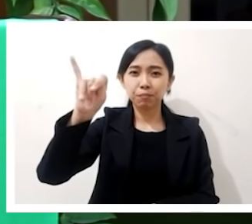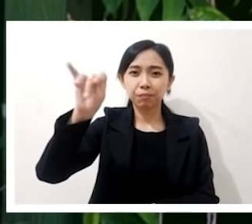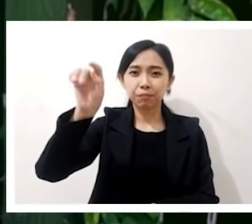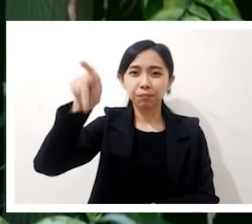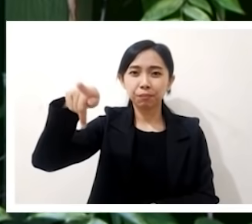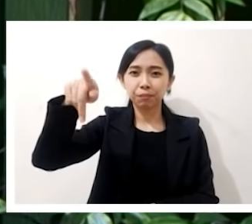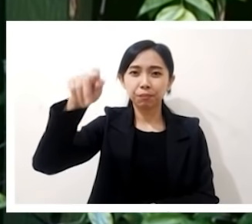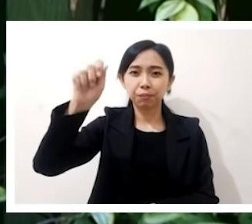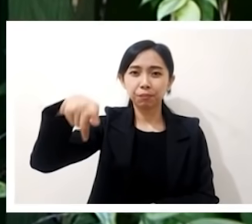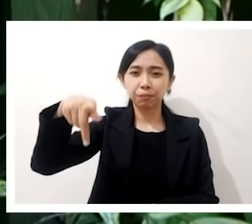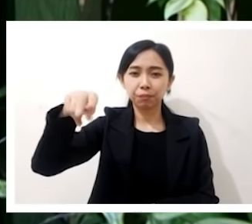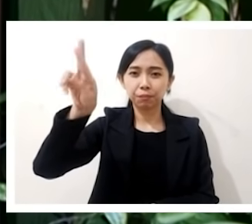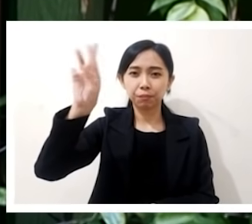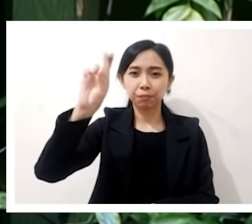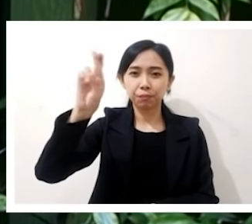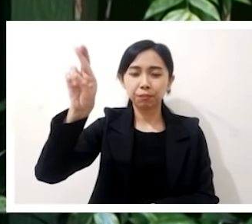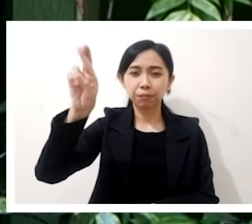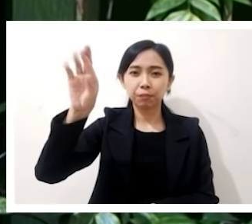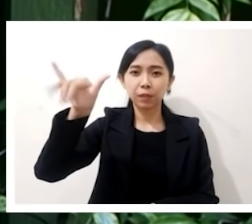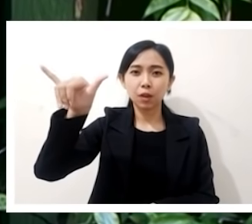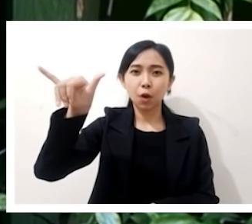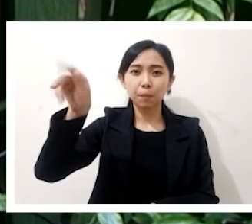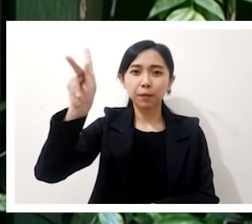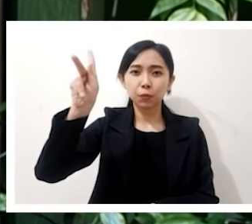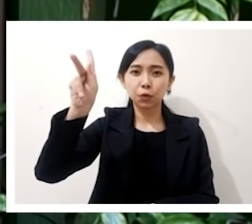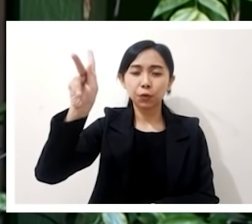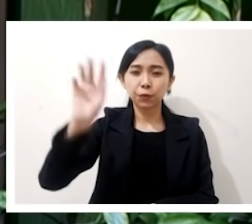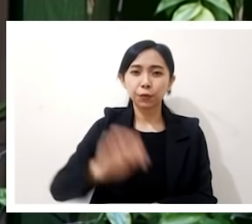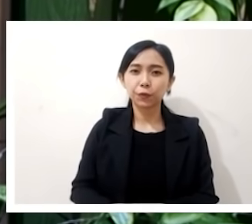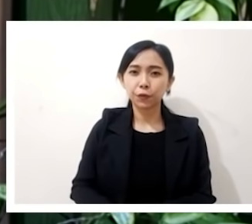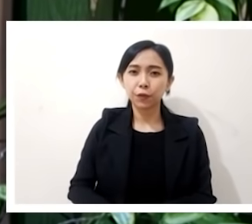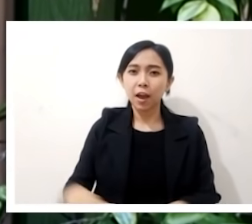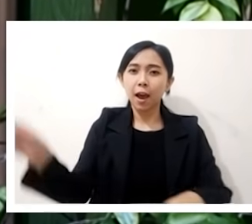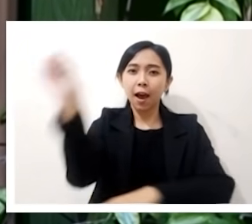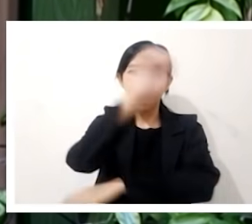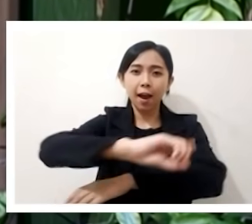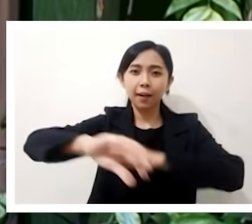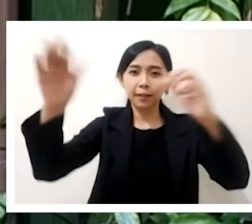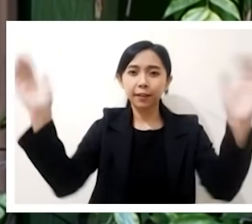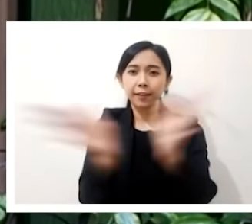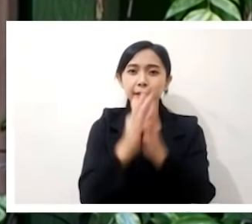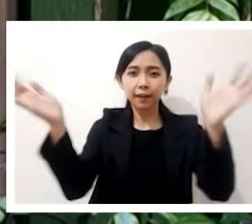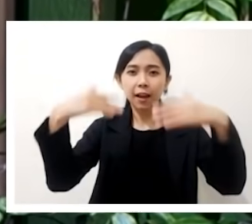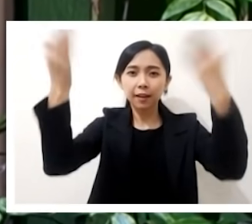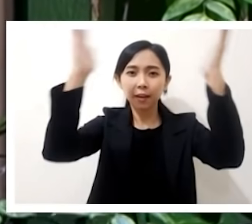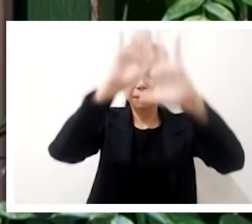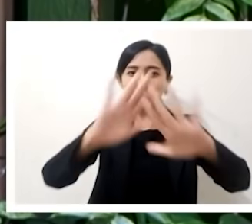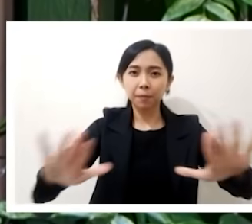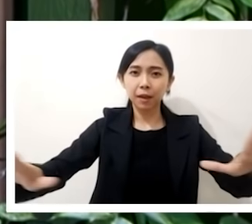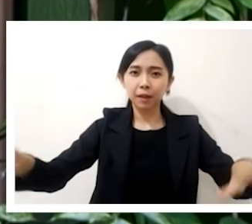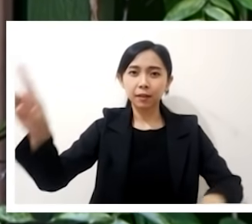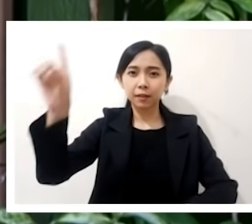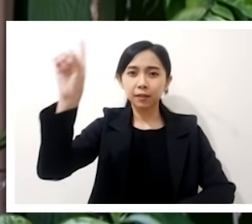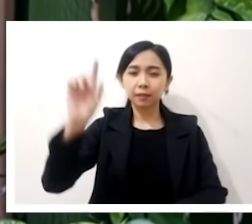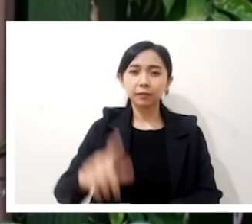itu, imam besar melakukan ritual penyucian dosa melalui upacara korban yang berlangsung satu